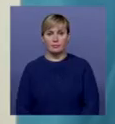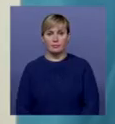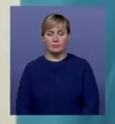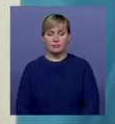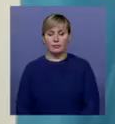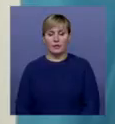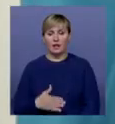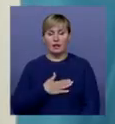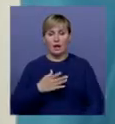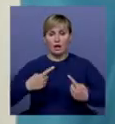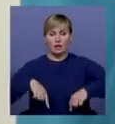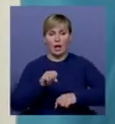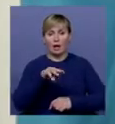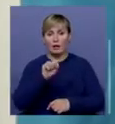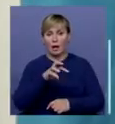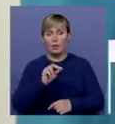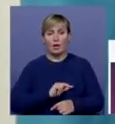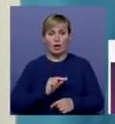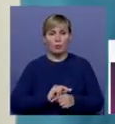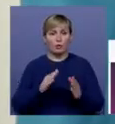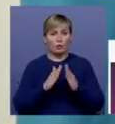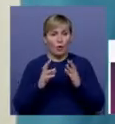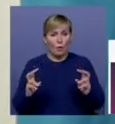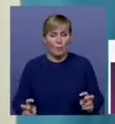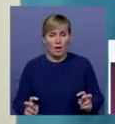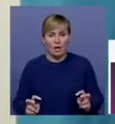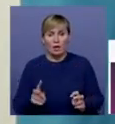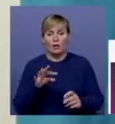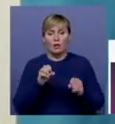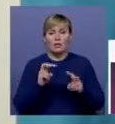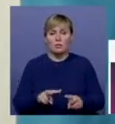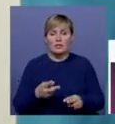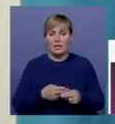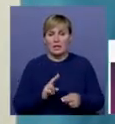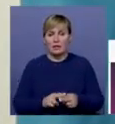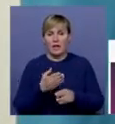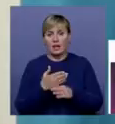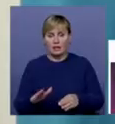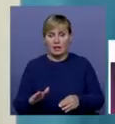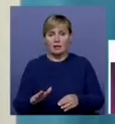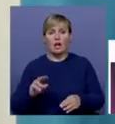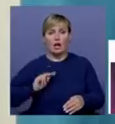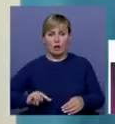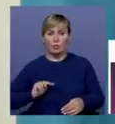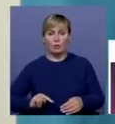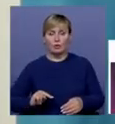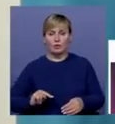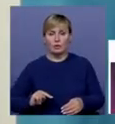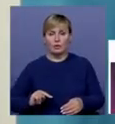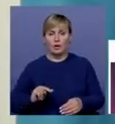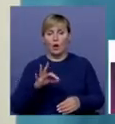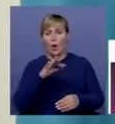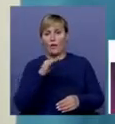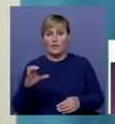Наша палата работает в удаленном режиме, но специалисты данного отдела у нас работают в